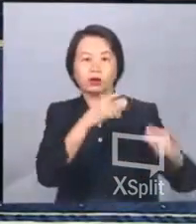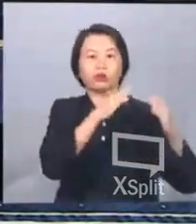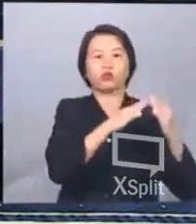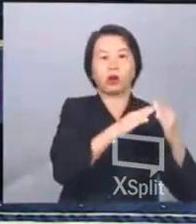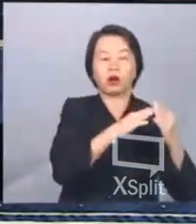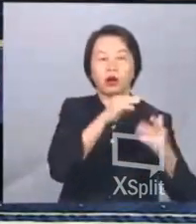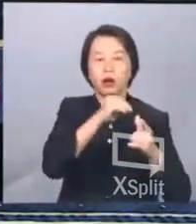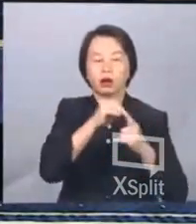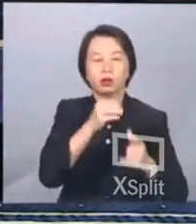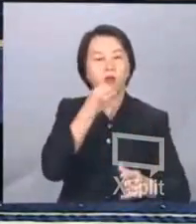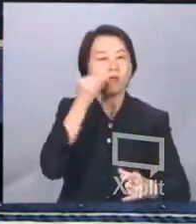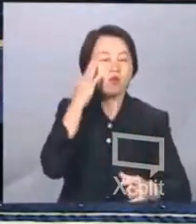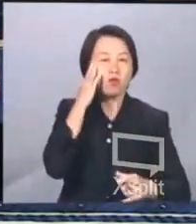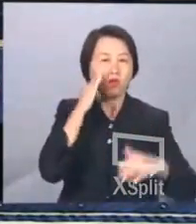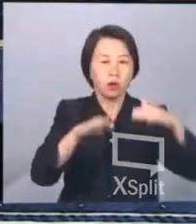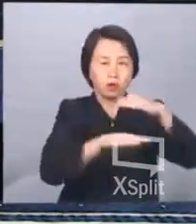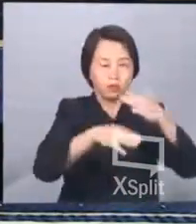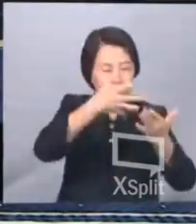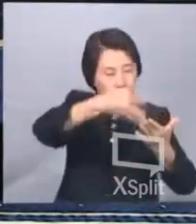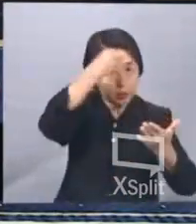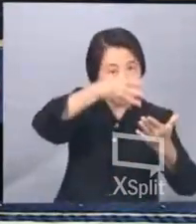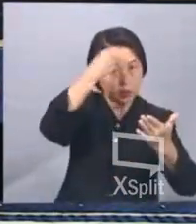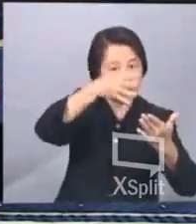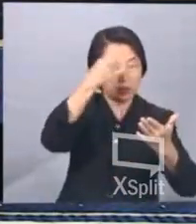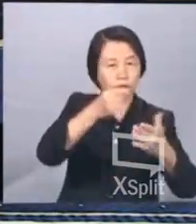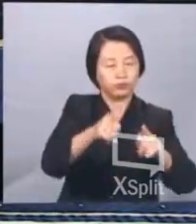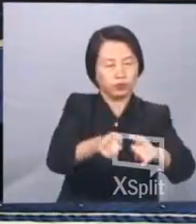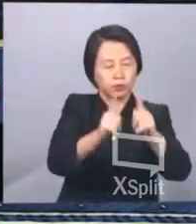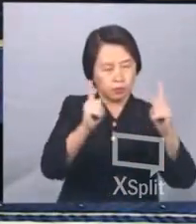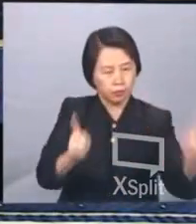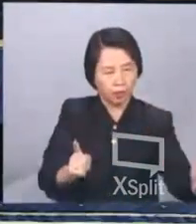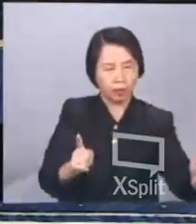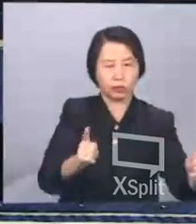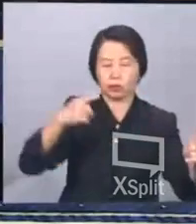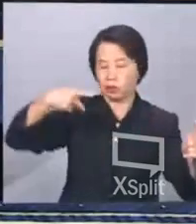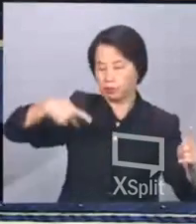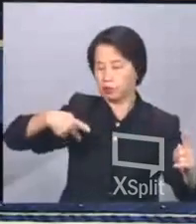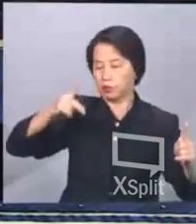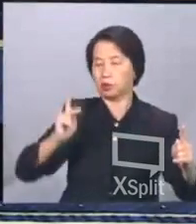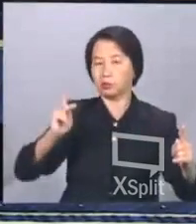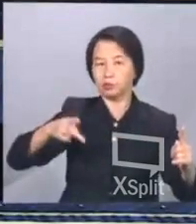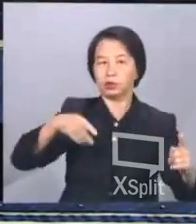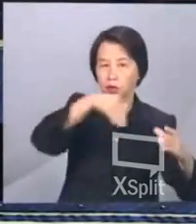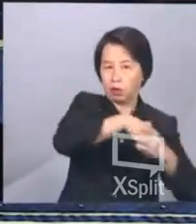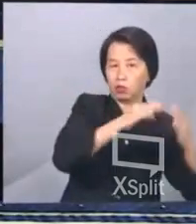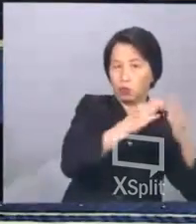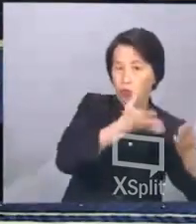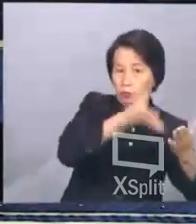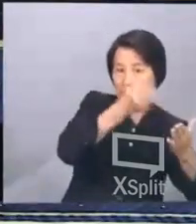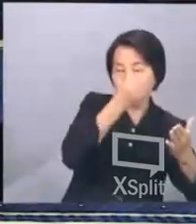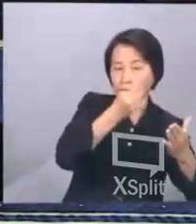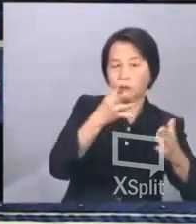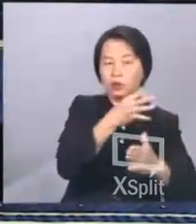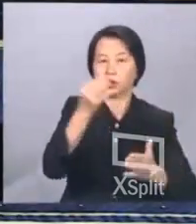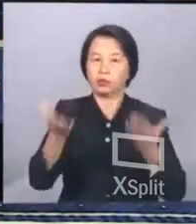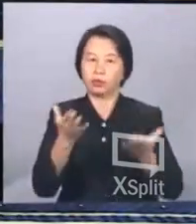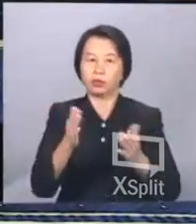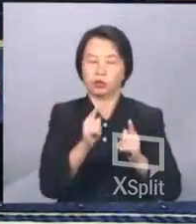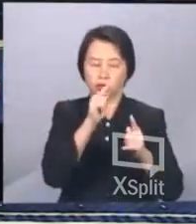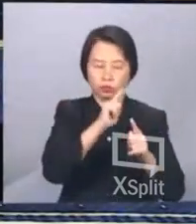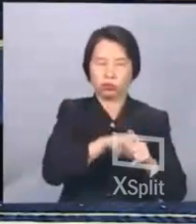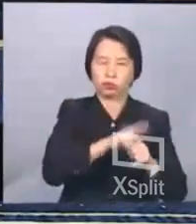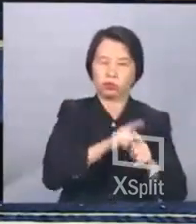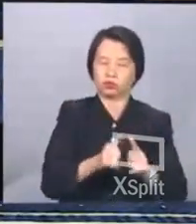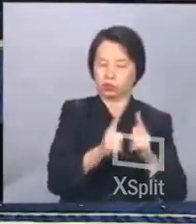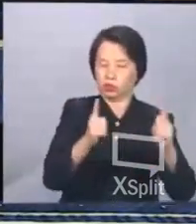ataupun home Based Learning sepanjang tempoh kaulan pergerakan ini dan mungkin untuk tempoh